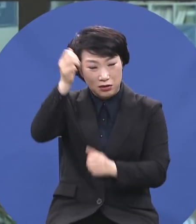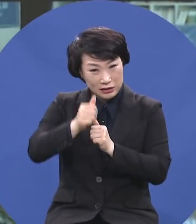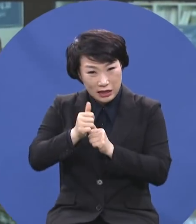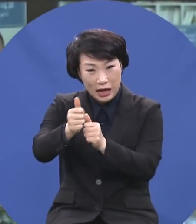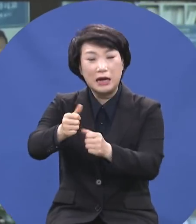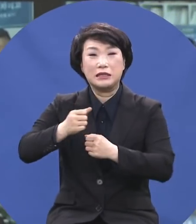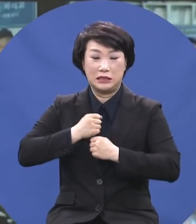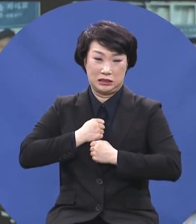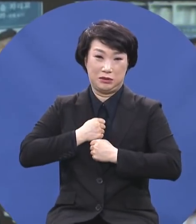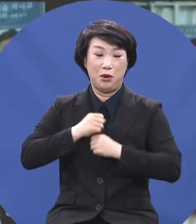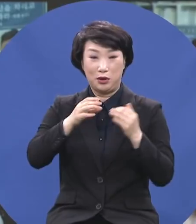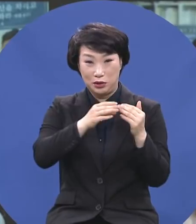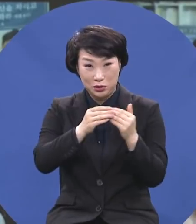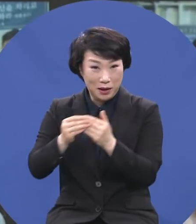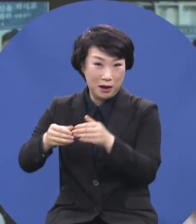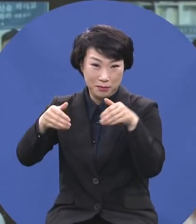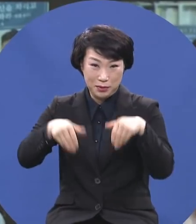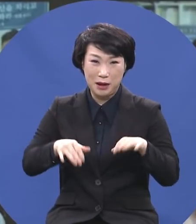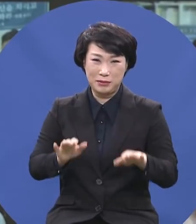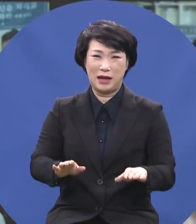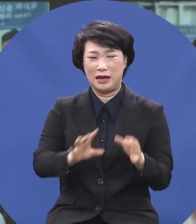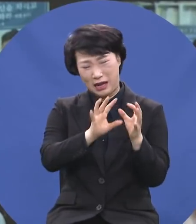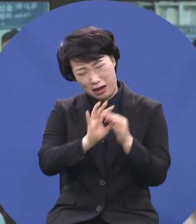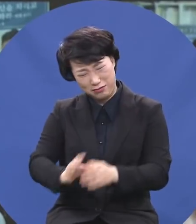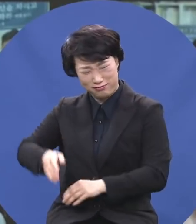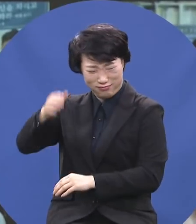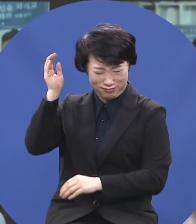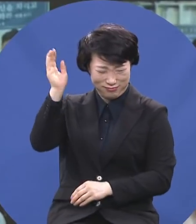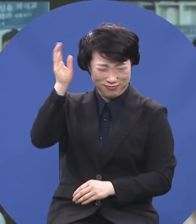따라 지키고 인도받아야 된다.